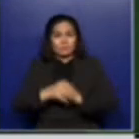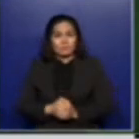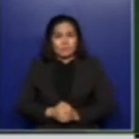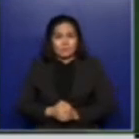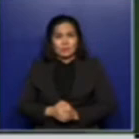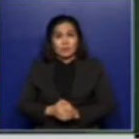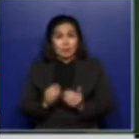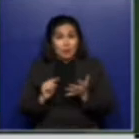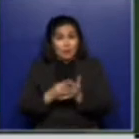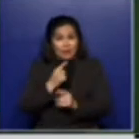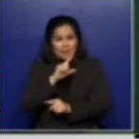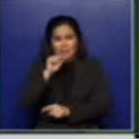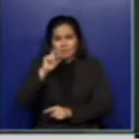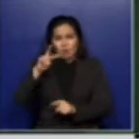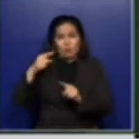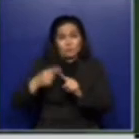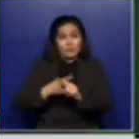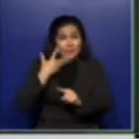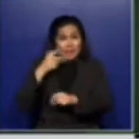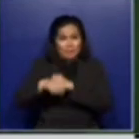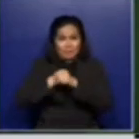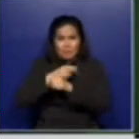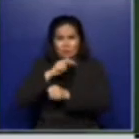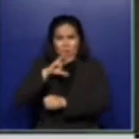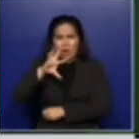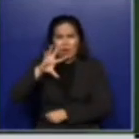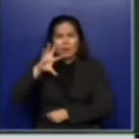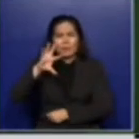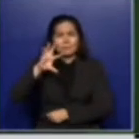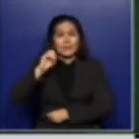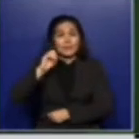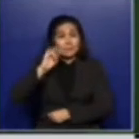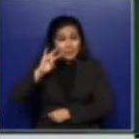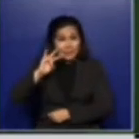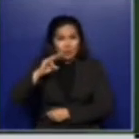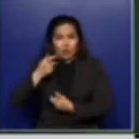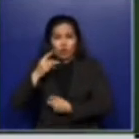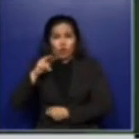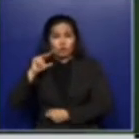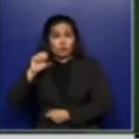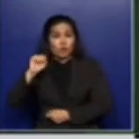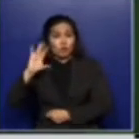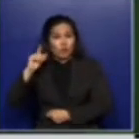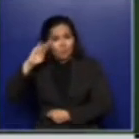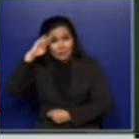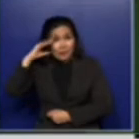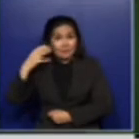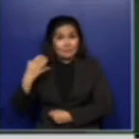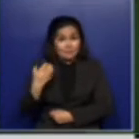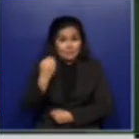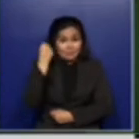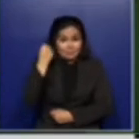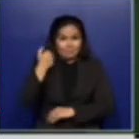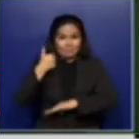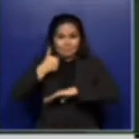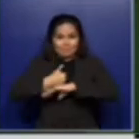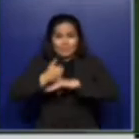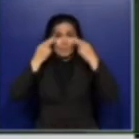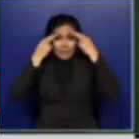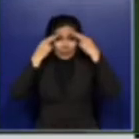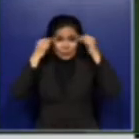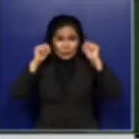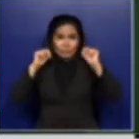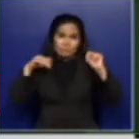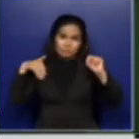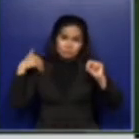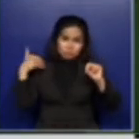คสช.เมื่อวันที่22พฤษภาคมปี57นะครับหลังจากนั้นท่านก็ดำรงตำแหน่งนายกรัฐมนตรีแล้ว